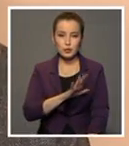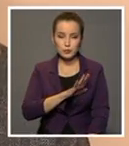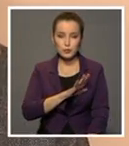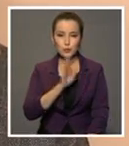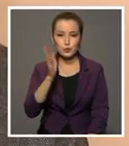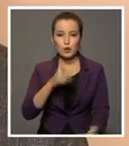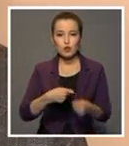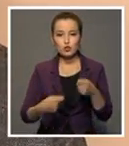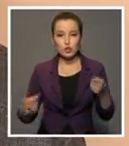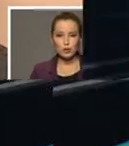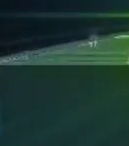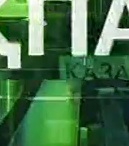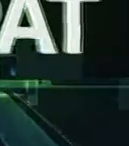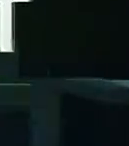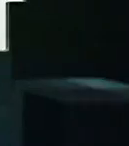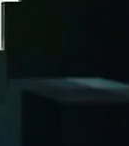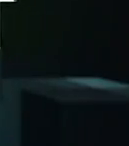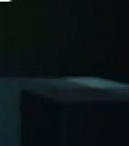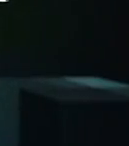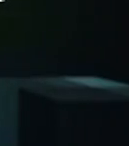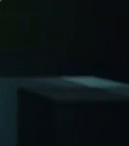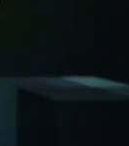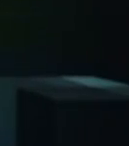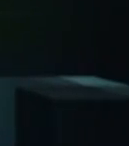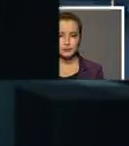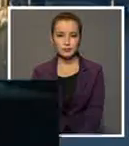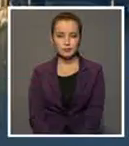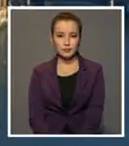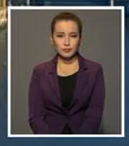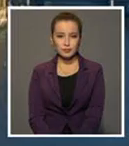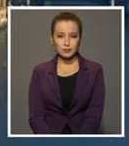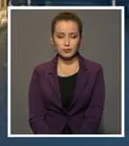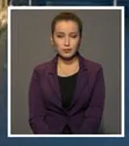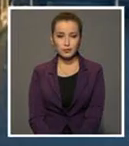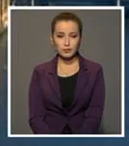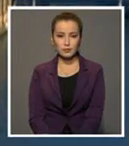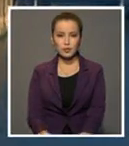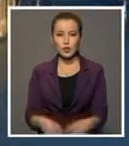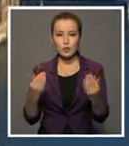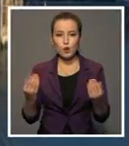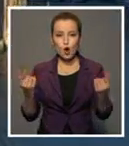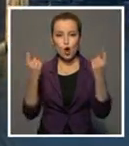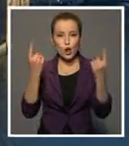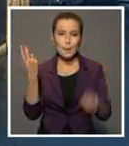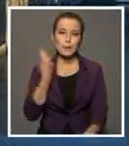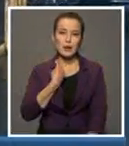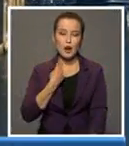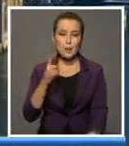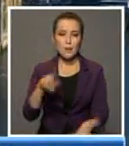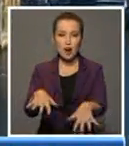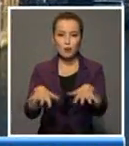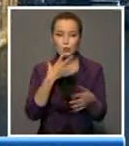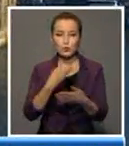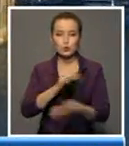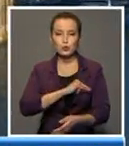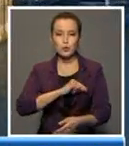жылы солай ұзартылып отыр. Бүгін Ұлыбритания парламенті өз